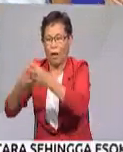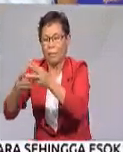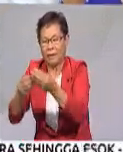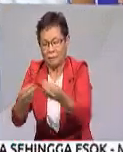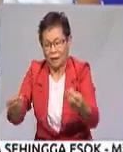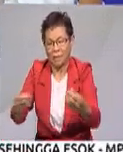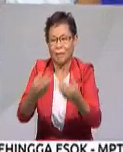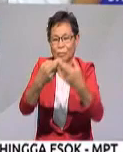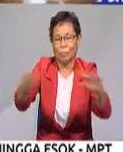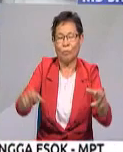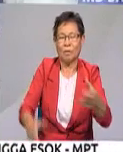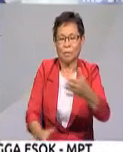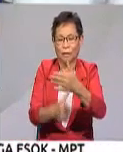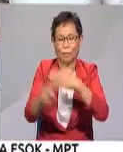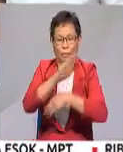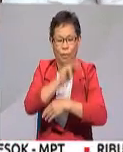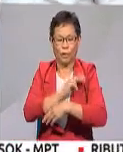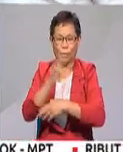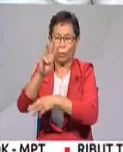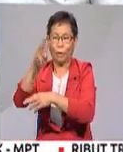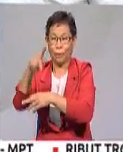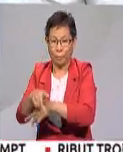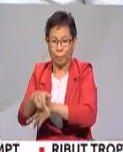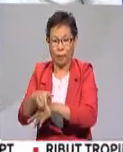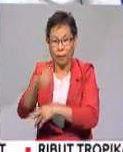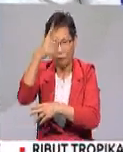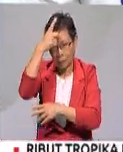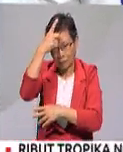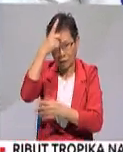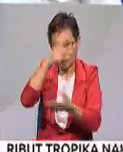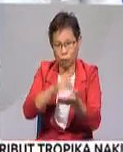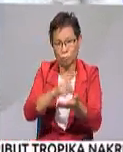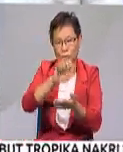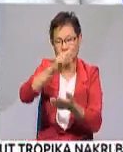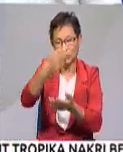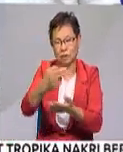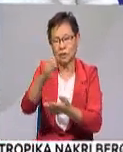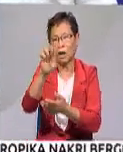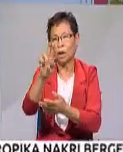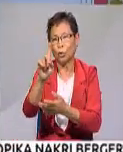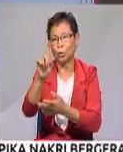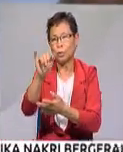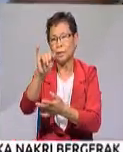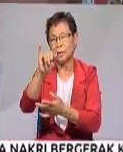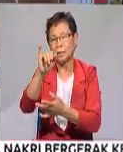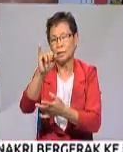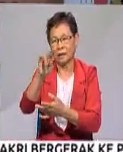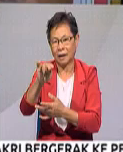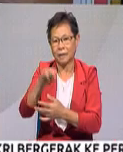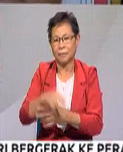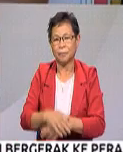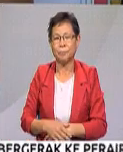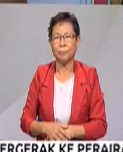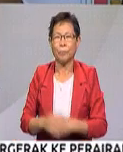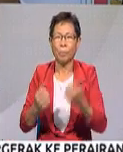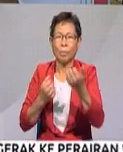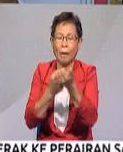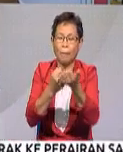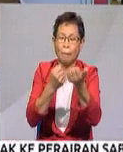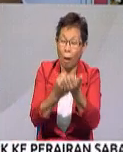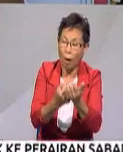disempurnakan Timbalan Menteri Wilayah Persekutuan, Datuk Dr. Shahrudin Mat Salleh. pembiayaan